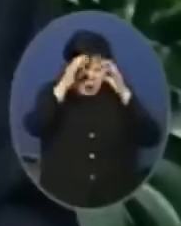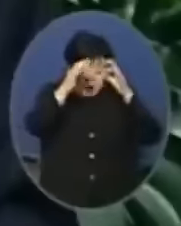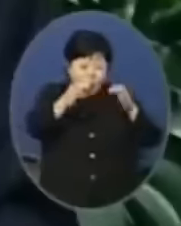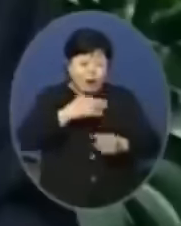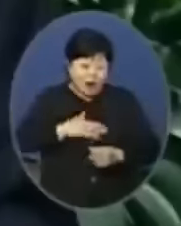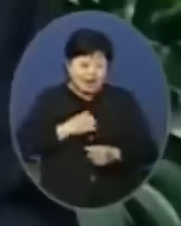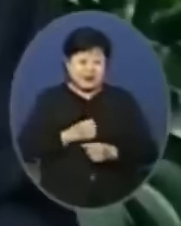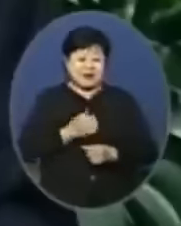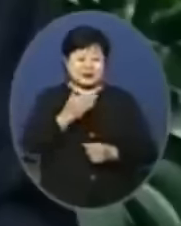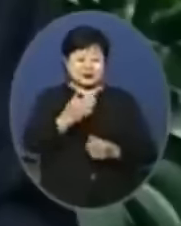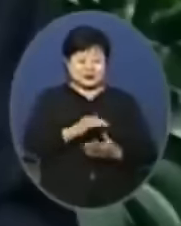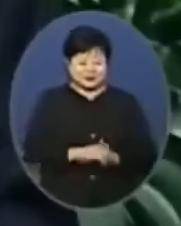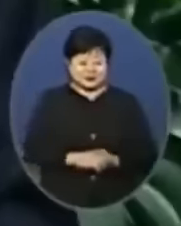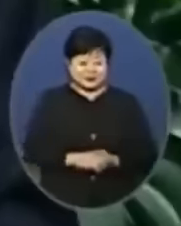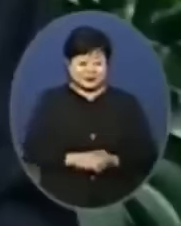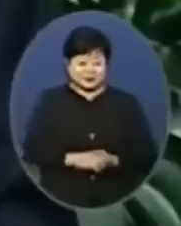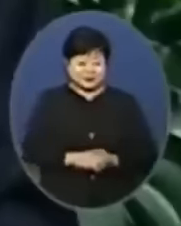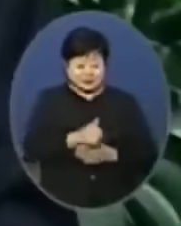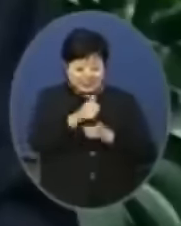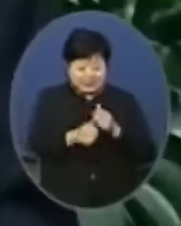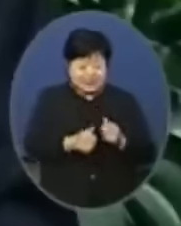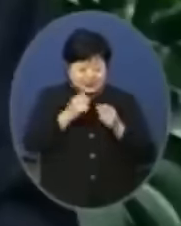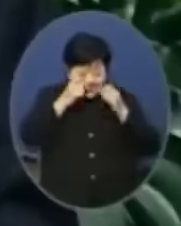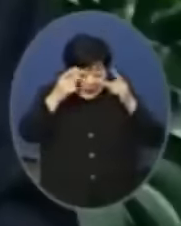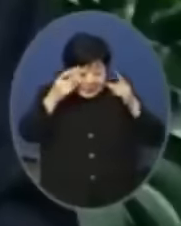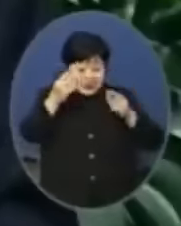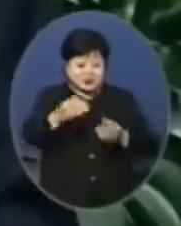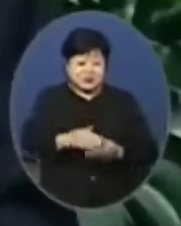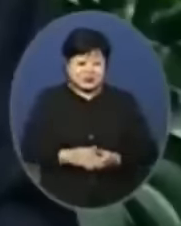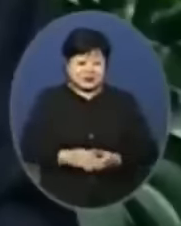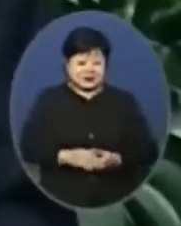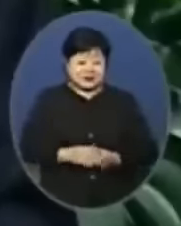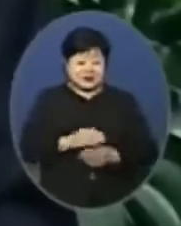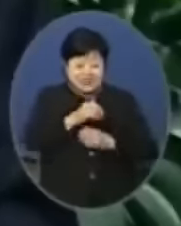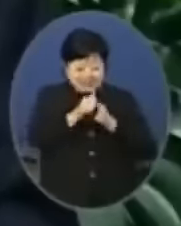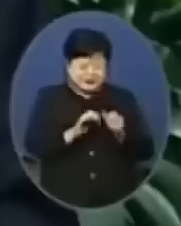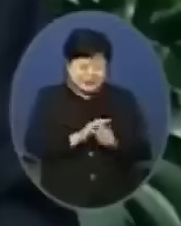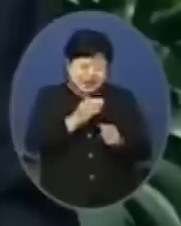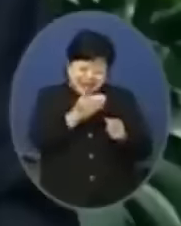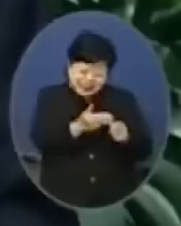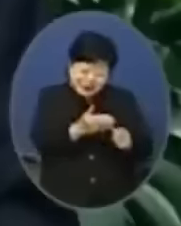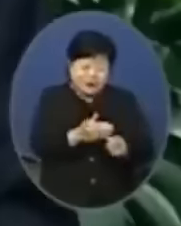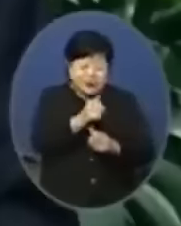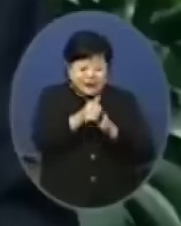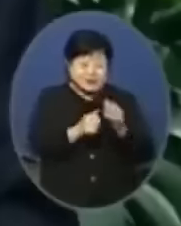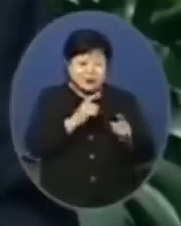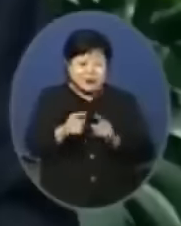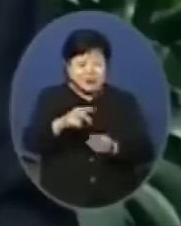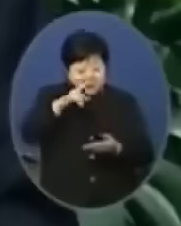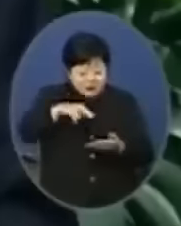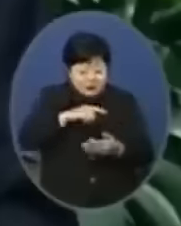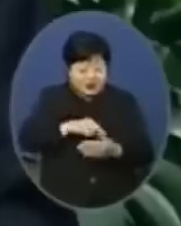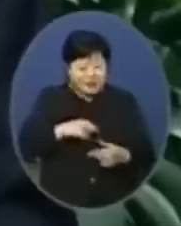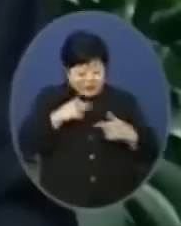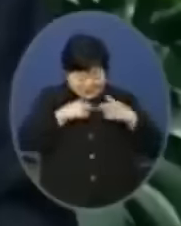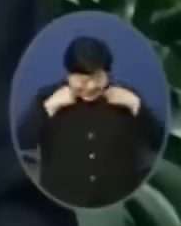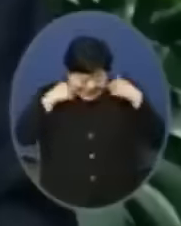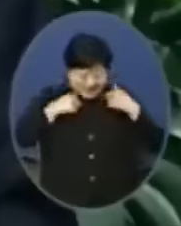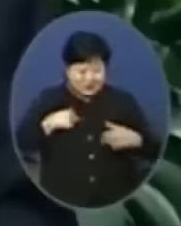알게 만들어주는 것입니다. 하나님을 깨달아지고 하나님을 사랑하게 되고 하나님의 말씀을 읽으면 마음의